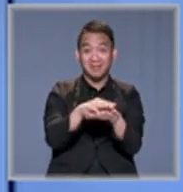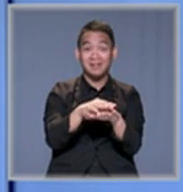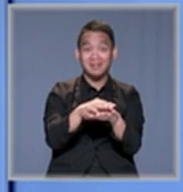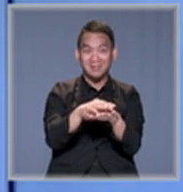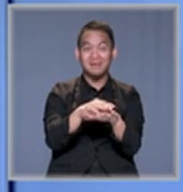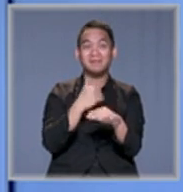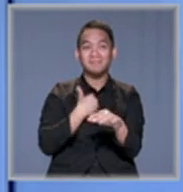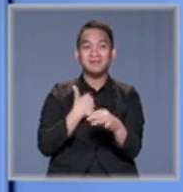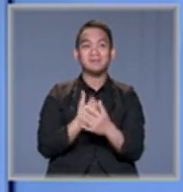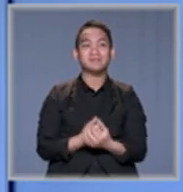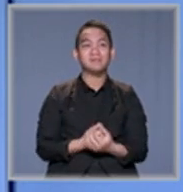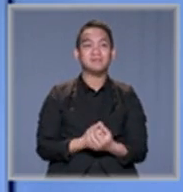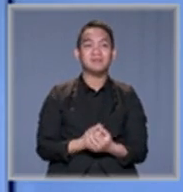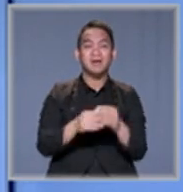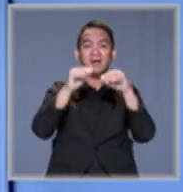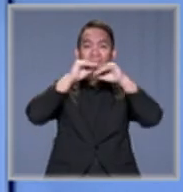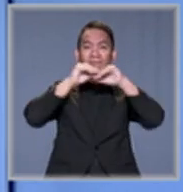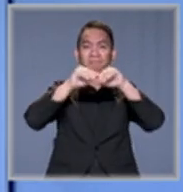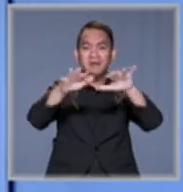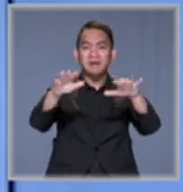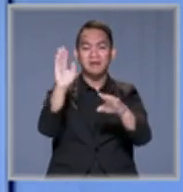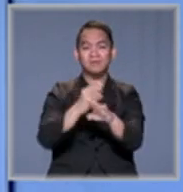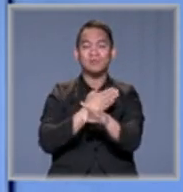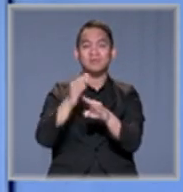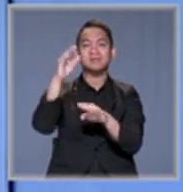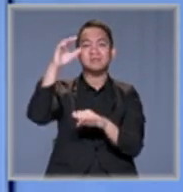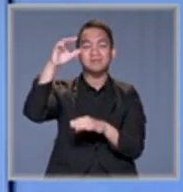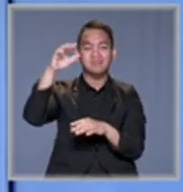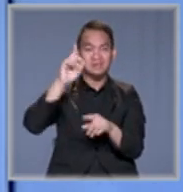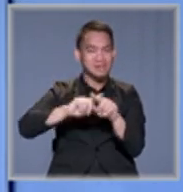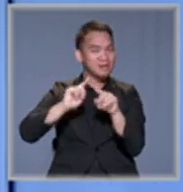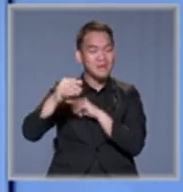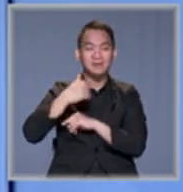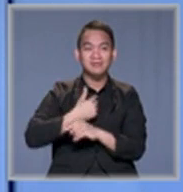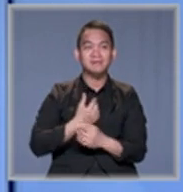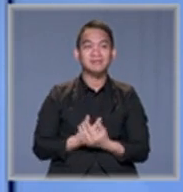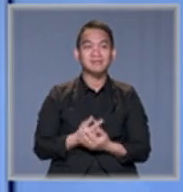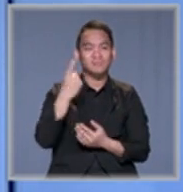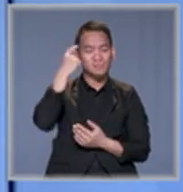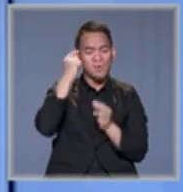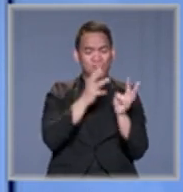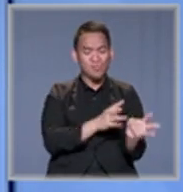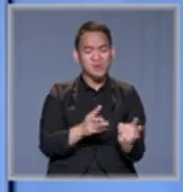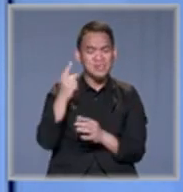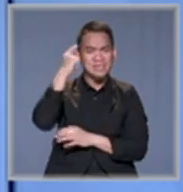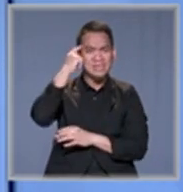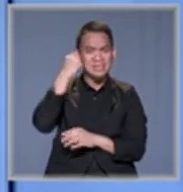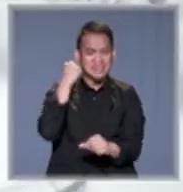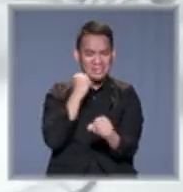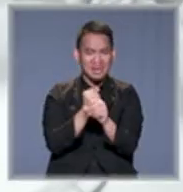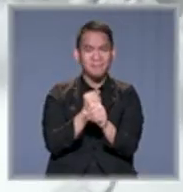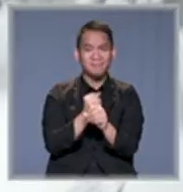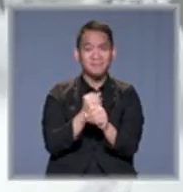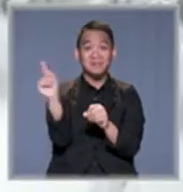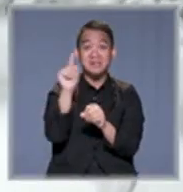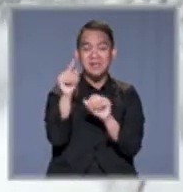างยั่งยืนพร้อมกับประกาศนำภาคธุรกิจก้าวสู่สมาร์ทเมโทรรวมทั้งแนวคิดพัฒนาโซลาร์ฟาร์มแนวดิ่งในพื้นที่กรุงเ